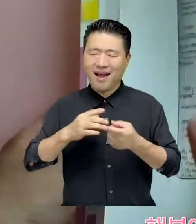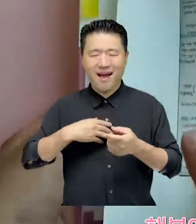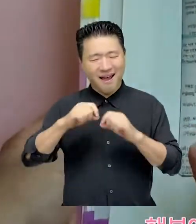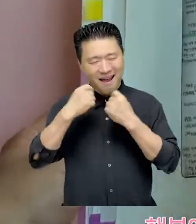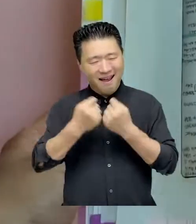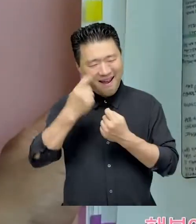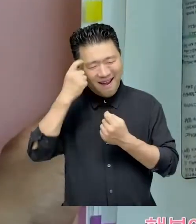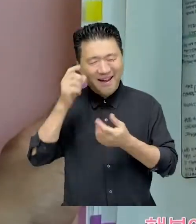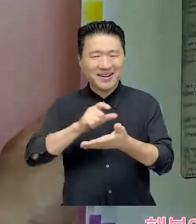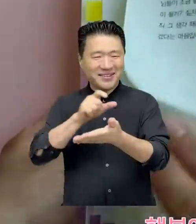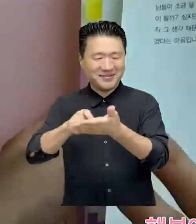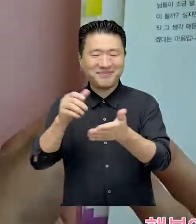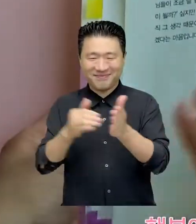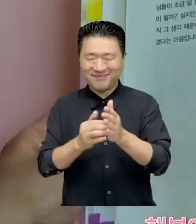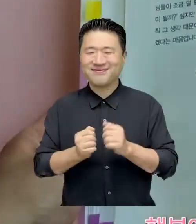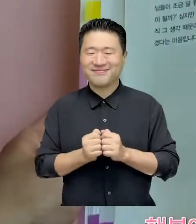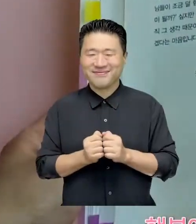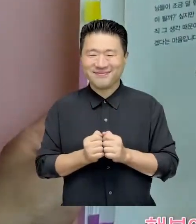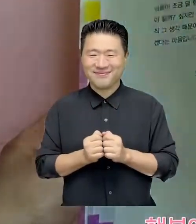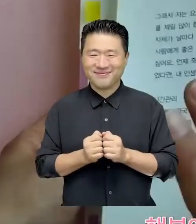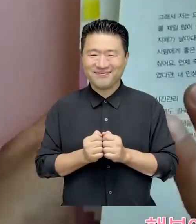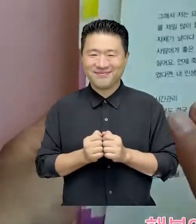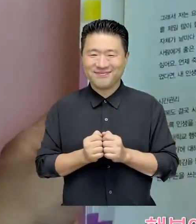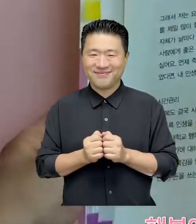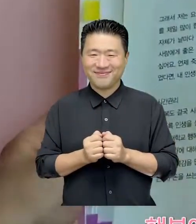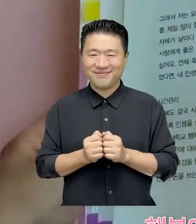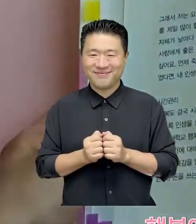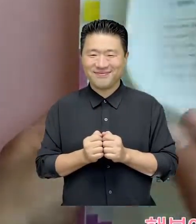저의 생각들 적어보았습니다.